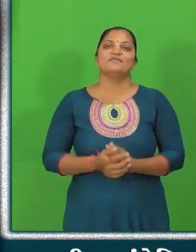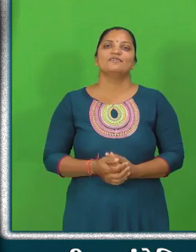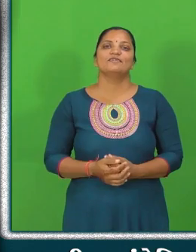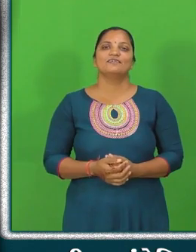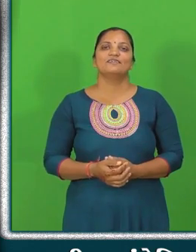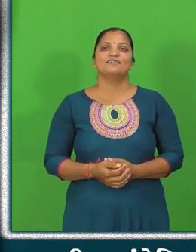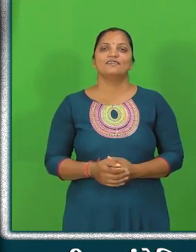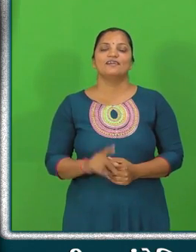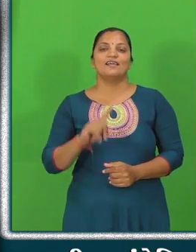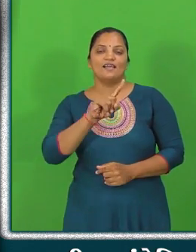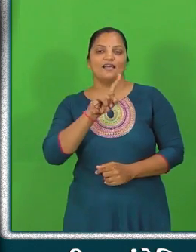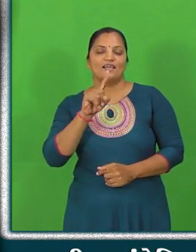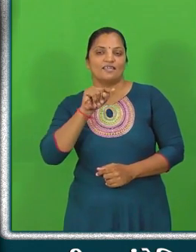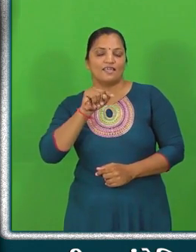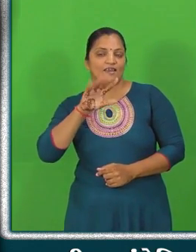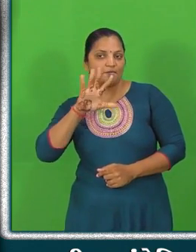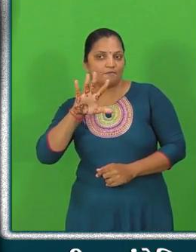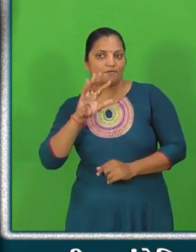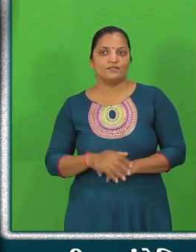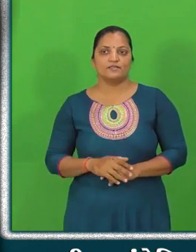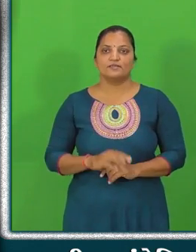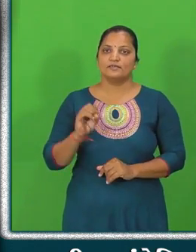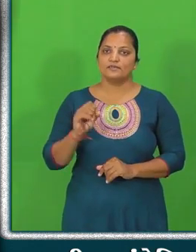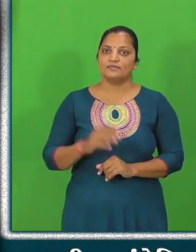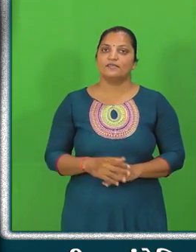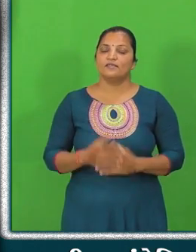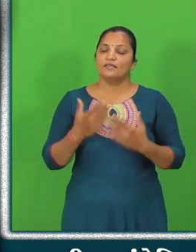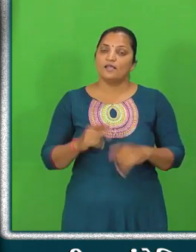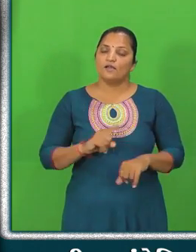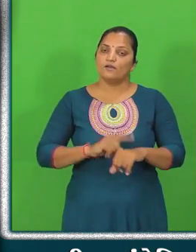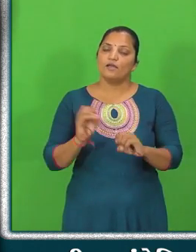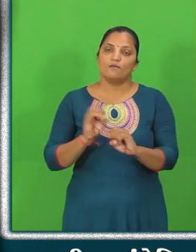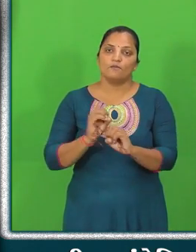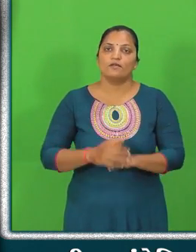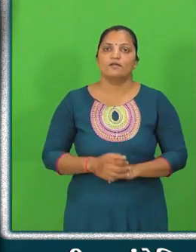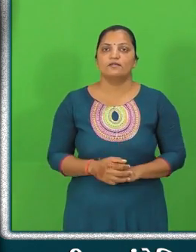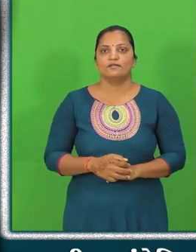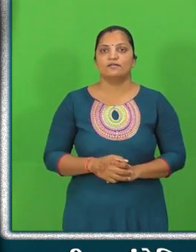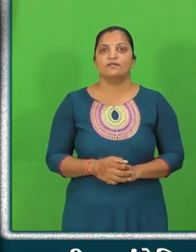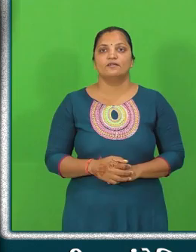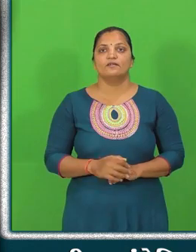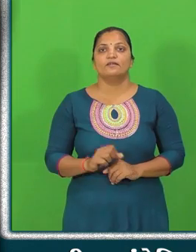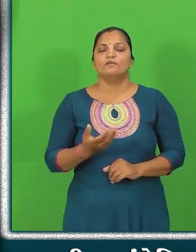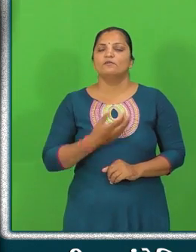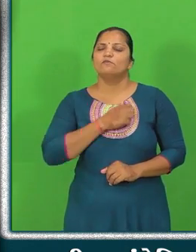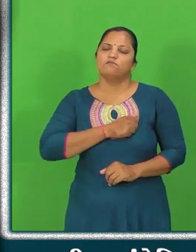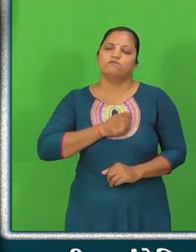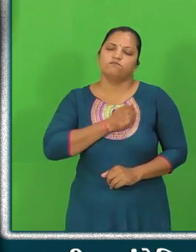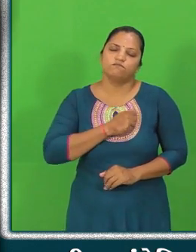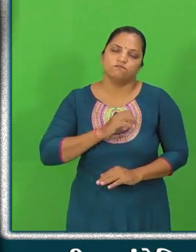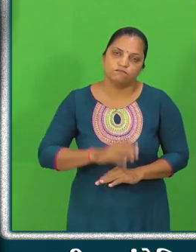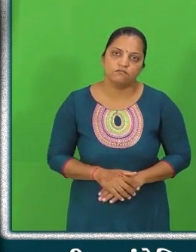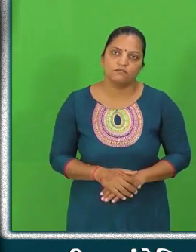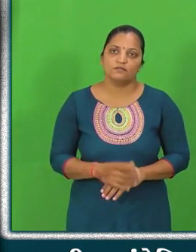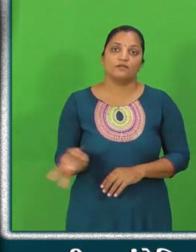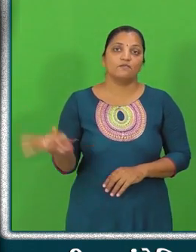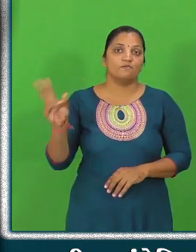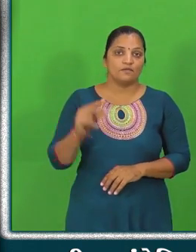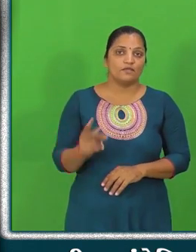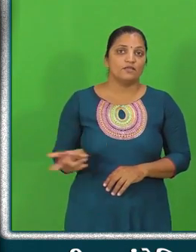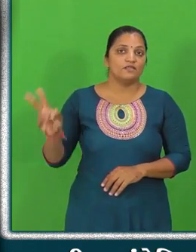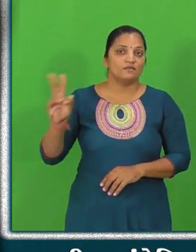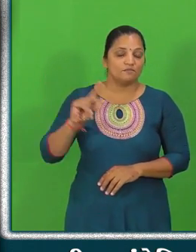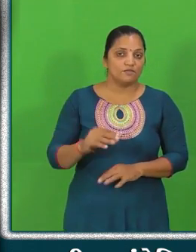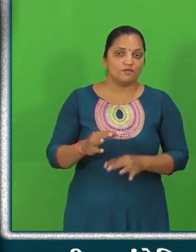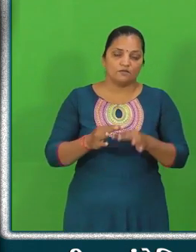મિત્રો 11:50 થઈ છે, બિલકુલ સમય છે આપણી પાસે નથી, એટલા માટે હું તમારી પહેલાં તો ક્ષમા કહું છું કે મારે તમને આની આ જ